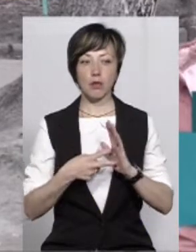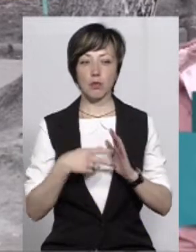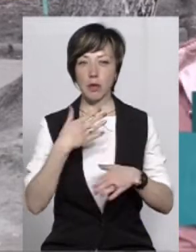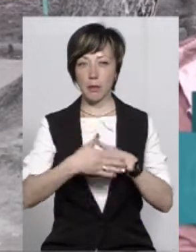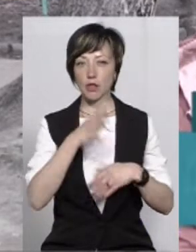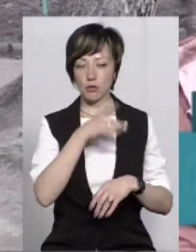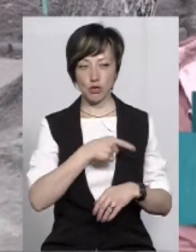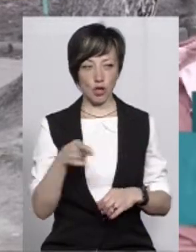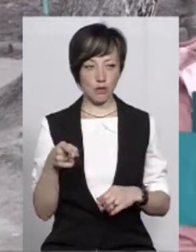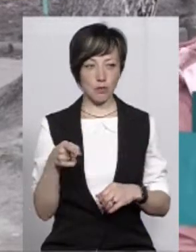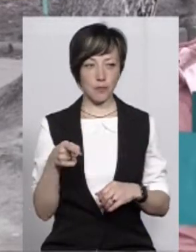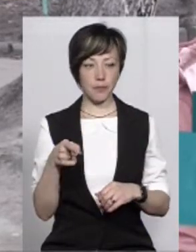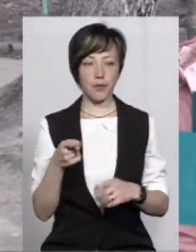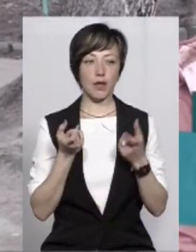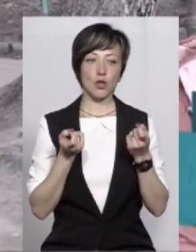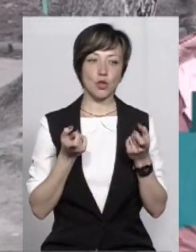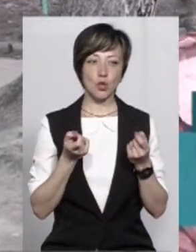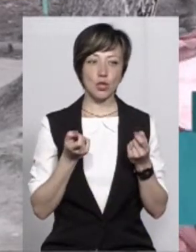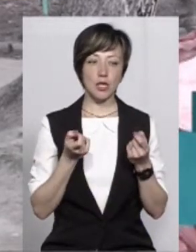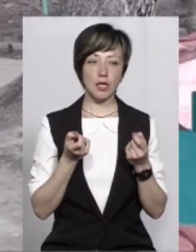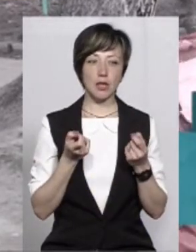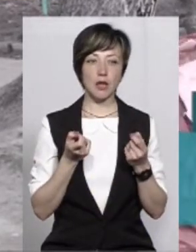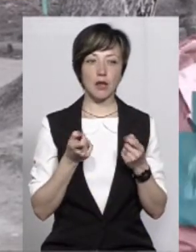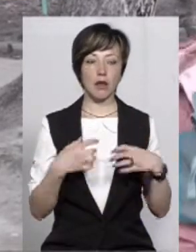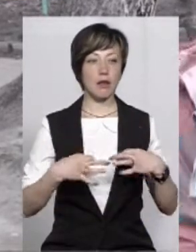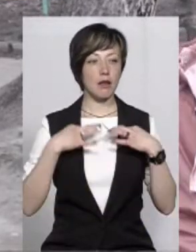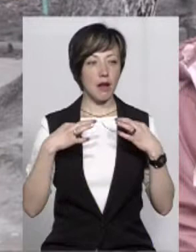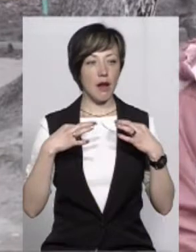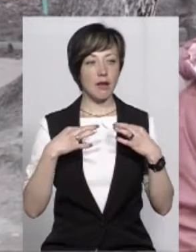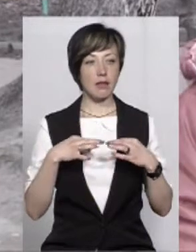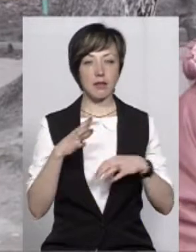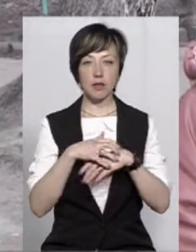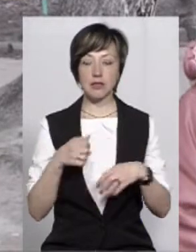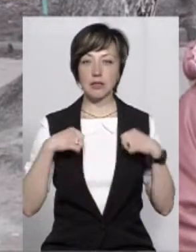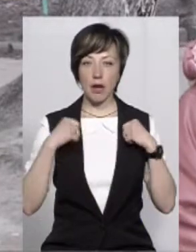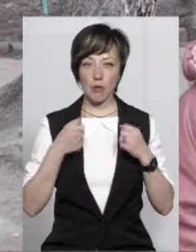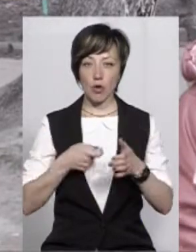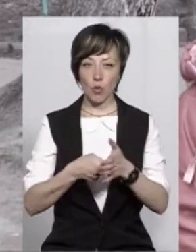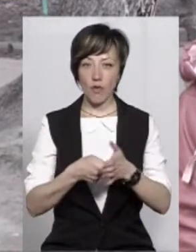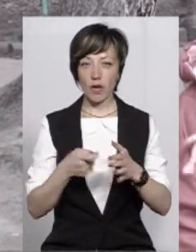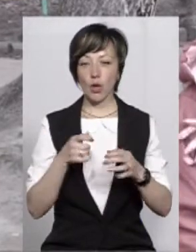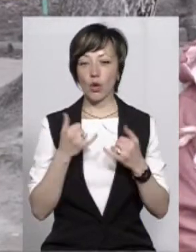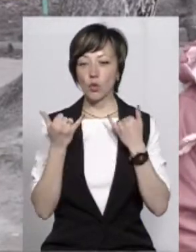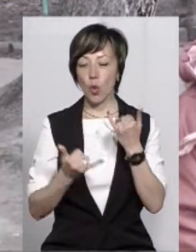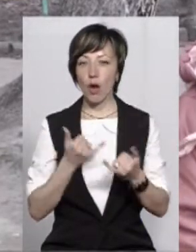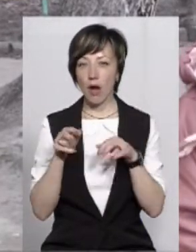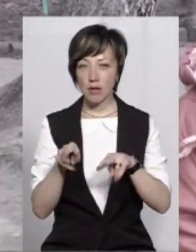найближчим часом. Но вони трохи дикі, хоч ми і стараємося їх годувати і доглядати, але трохи їх